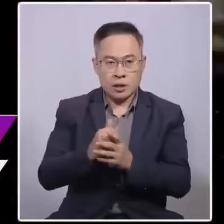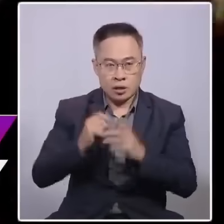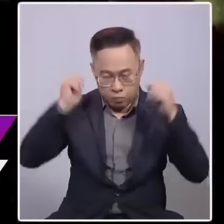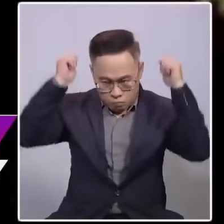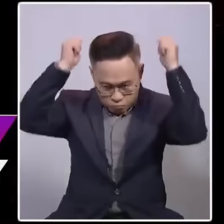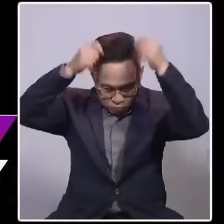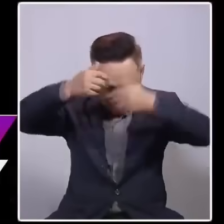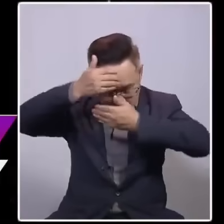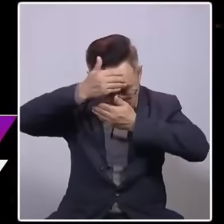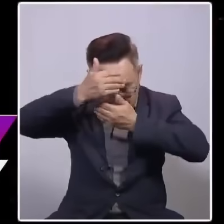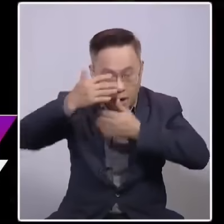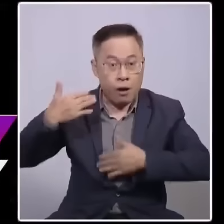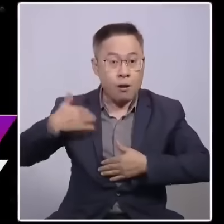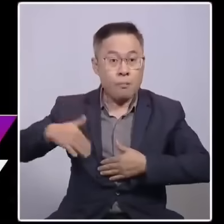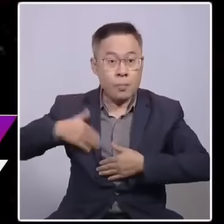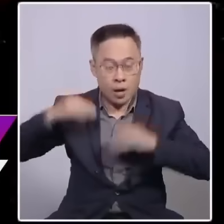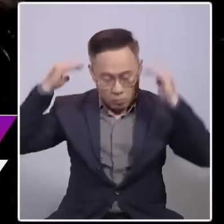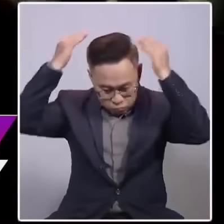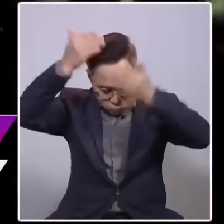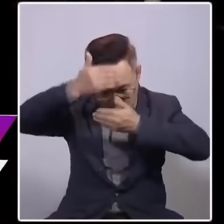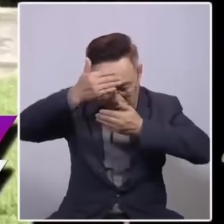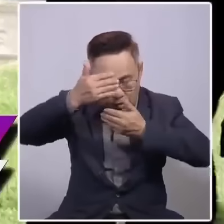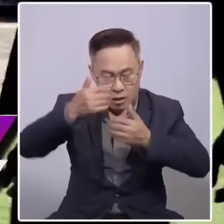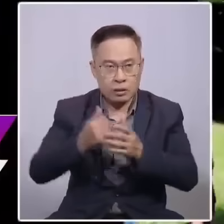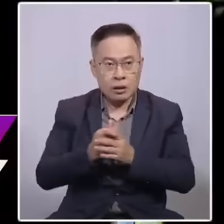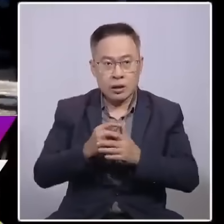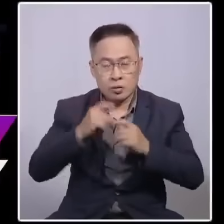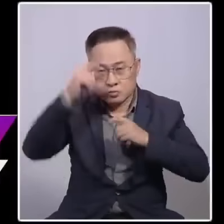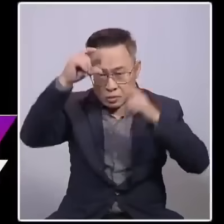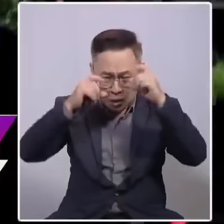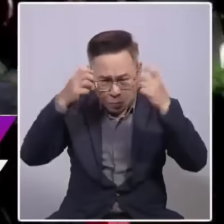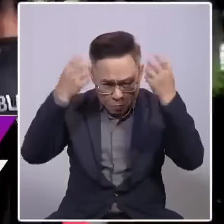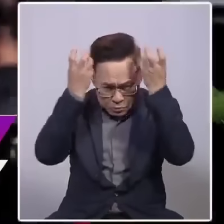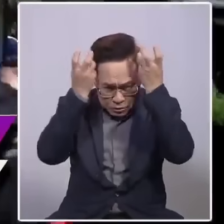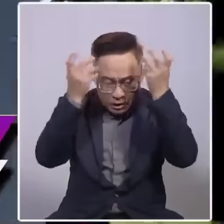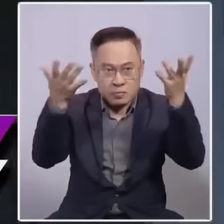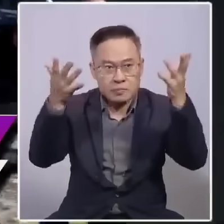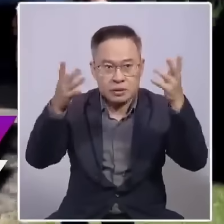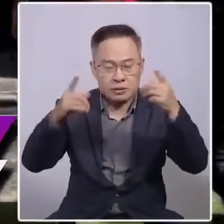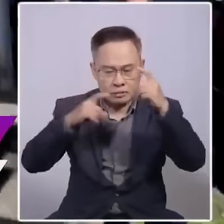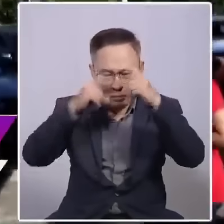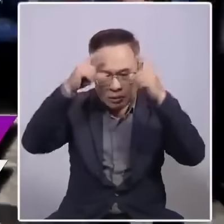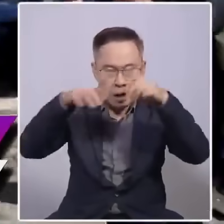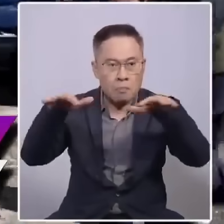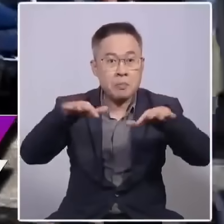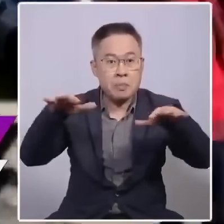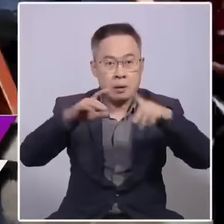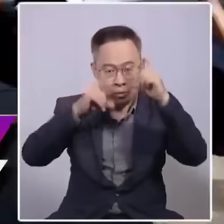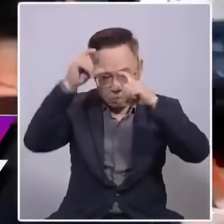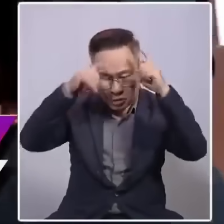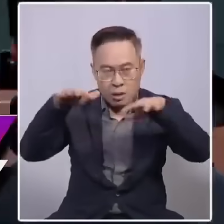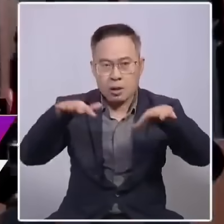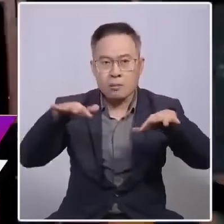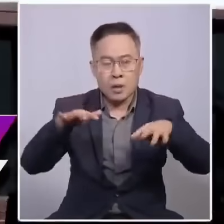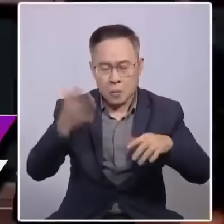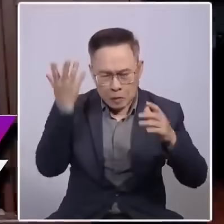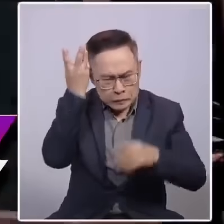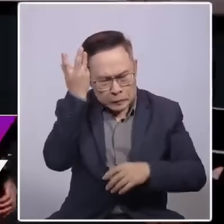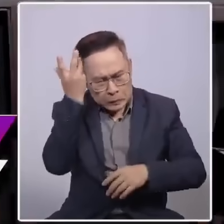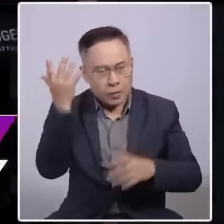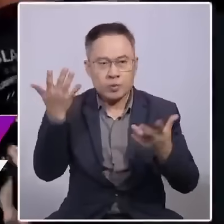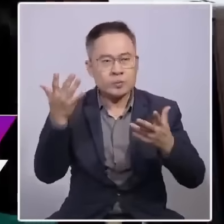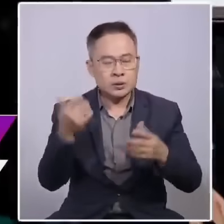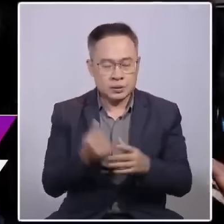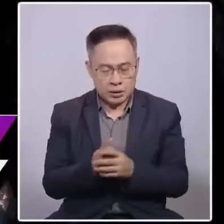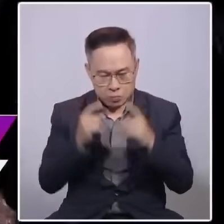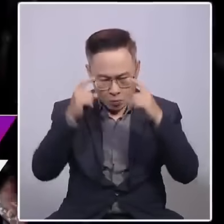ใบหน้าเอาไว้บางส่วนครับหน้าตาดูไม่ได้เครียดอะไรมากนะคะอ่านี่ผู้ึขาวรายงานนะอ่าก็ดูไม่ได้แบบเครียดหรือว่า